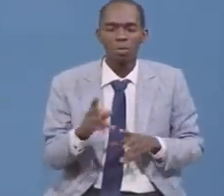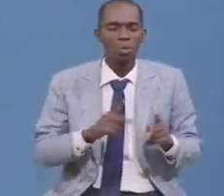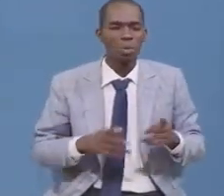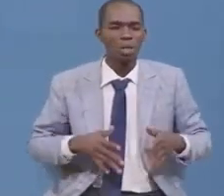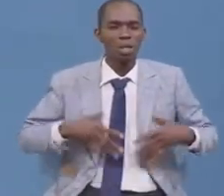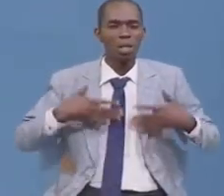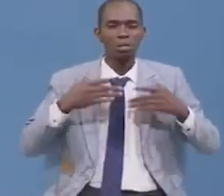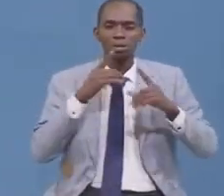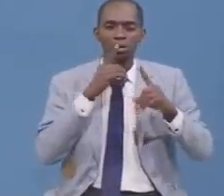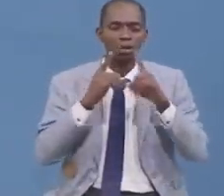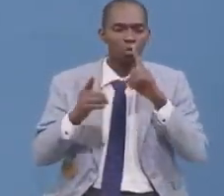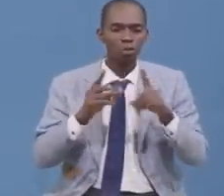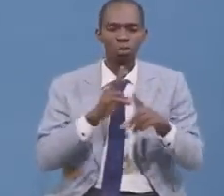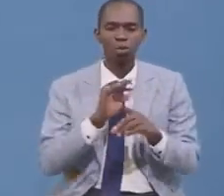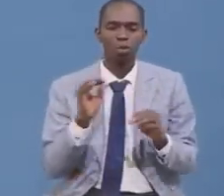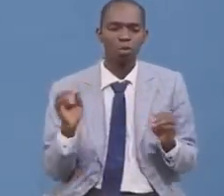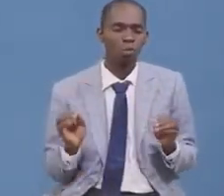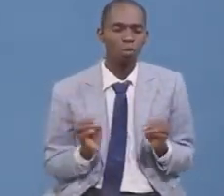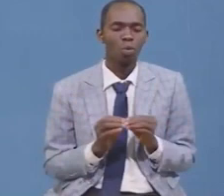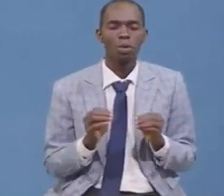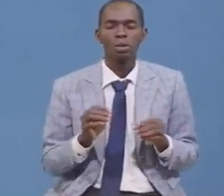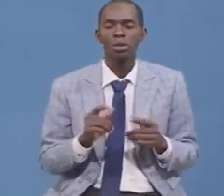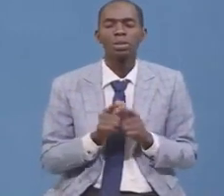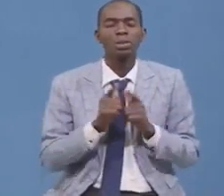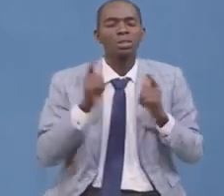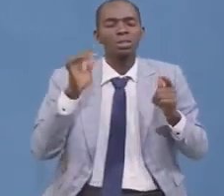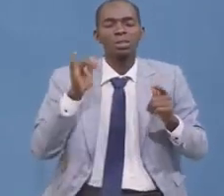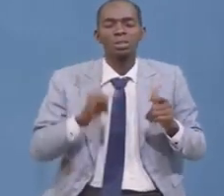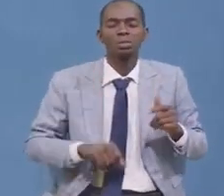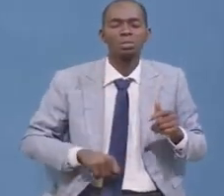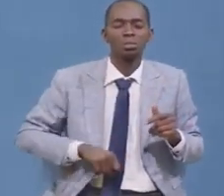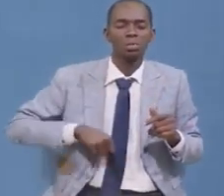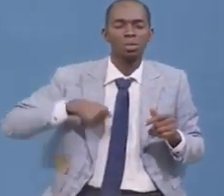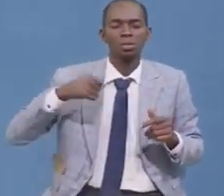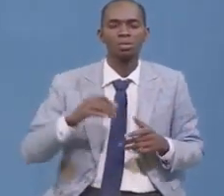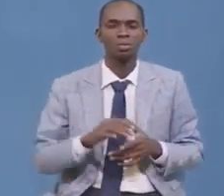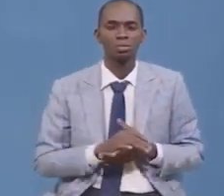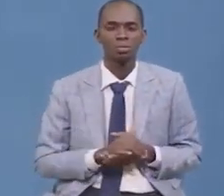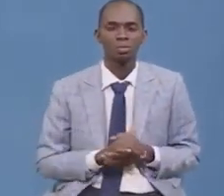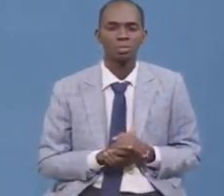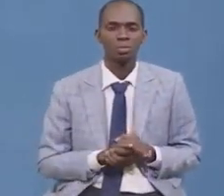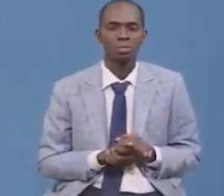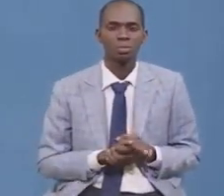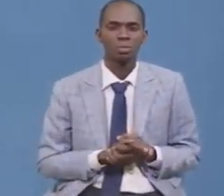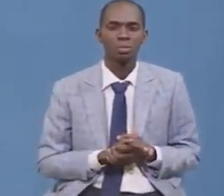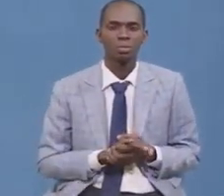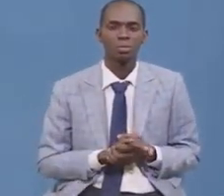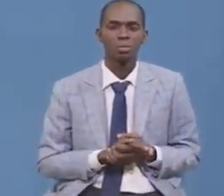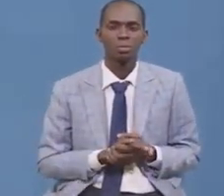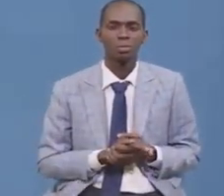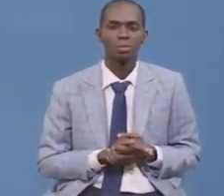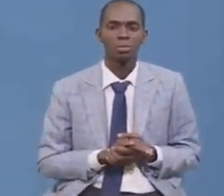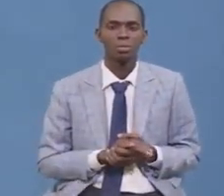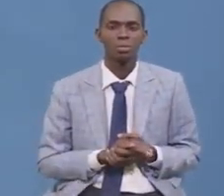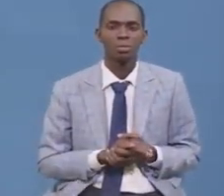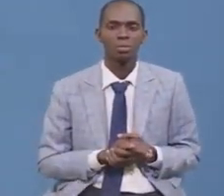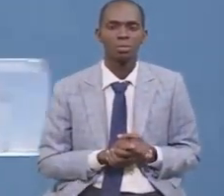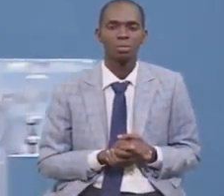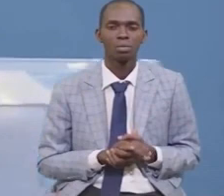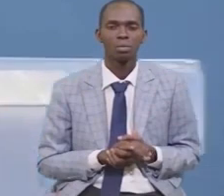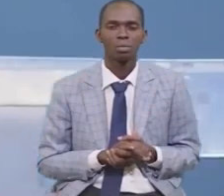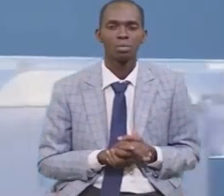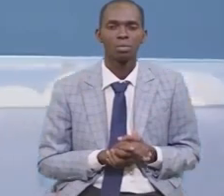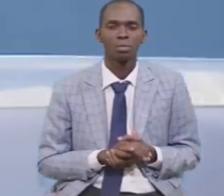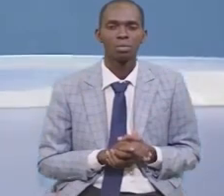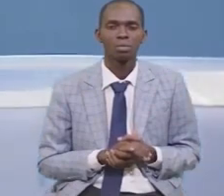no more exceeding proudly. అత్యధికమైన జీవితాల్లో, అత్యధికమైన జీవిత విధానాల్లో అతిశయ పూర్వక